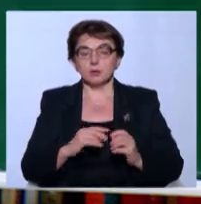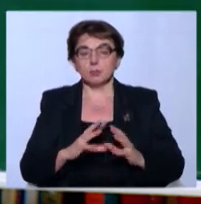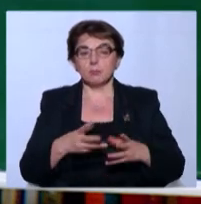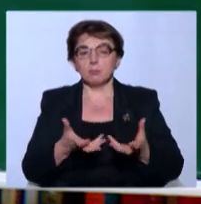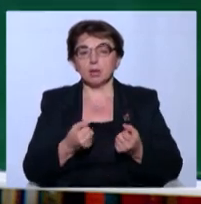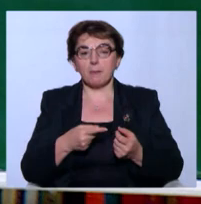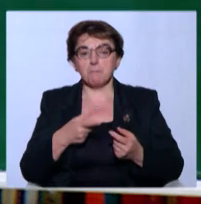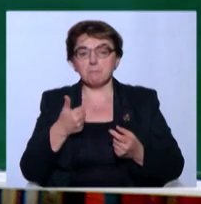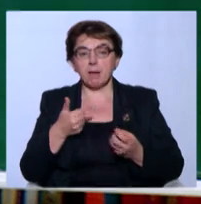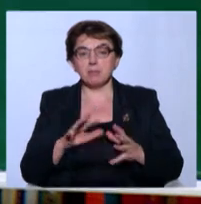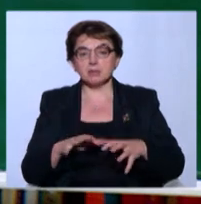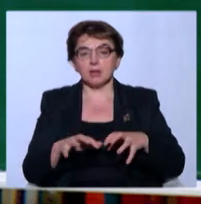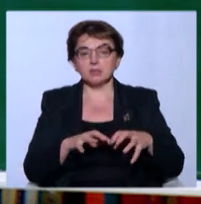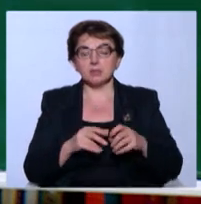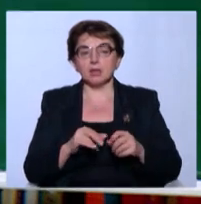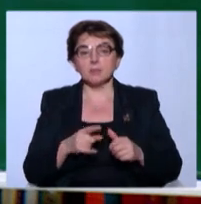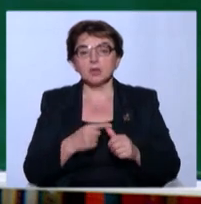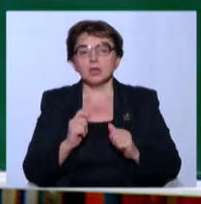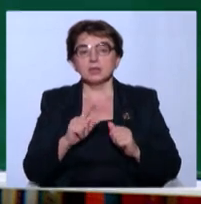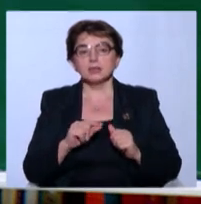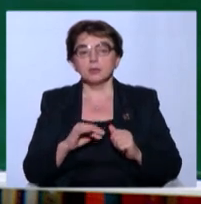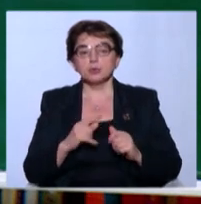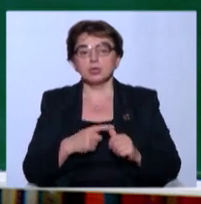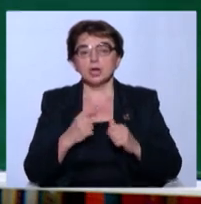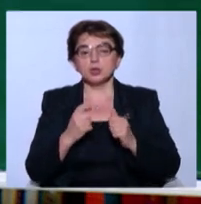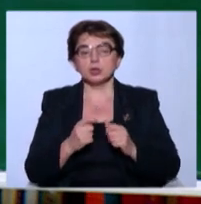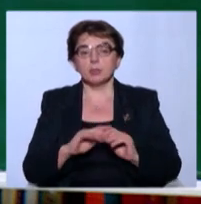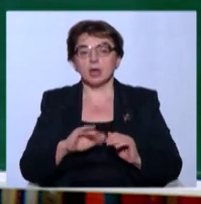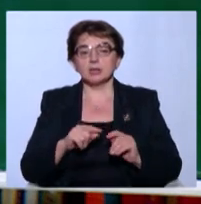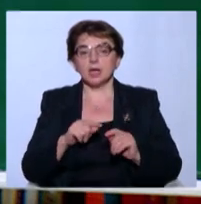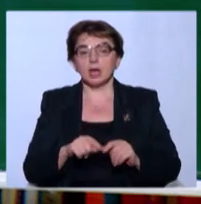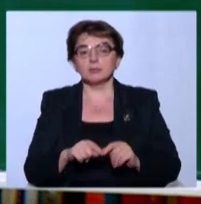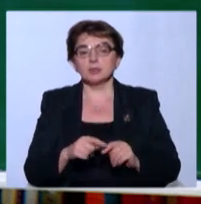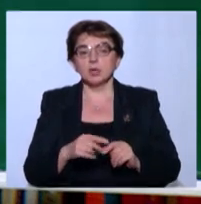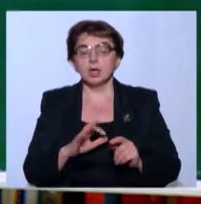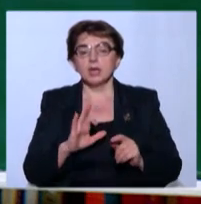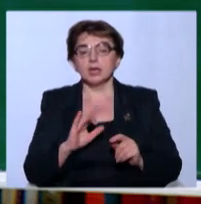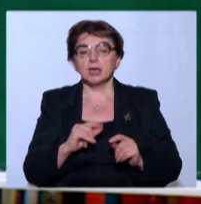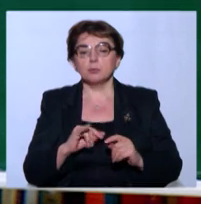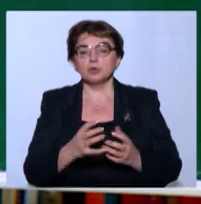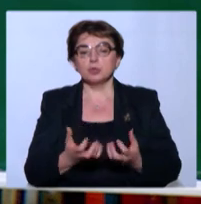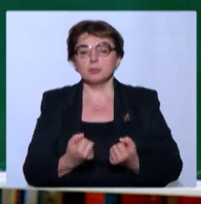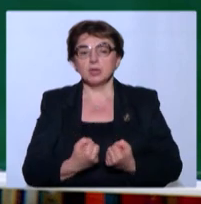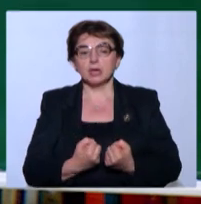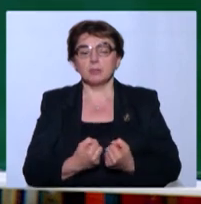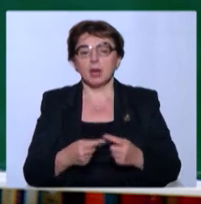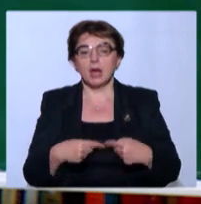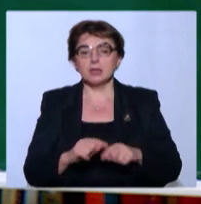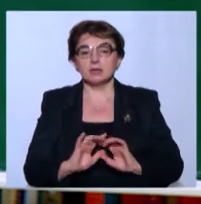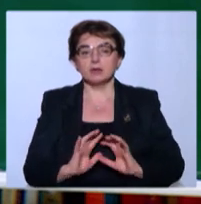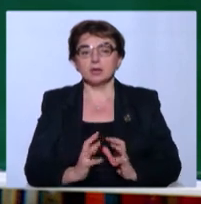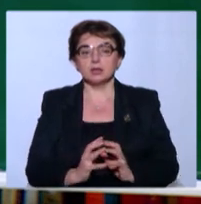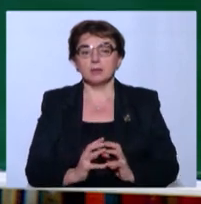რომელსაც ქიმუსი ეწოდება. ან კუჭში გარდა ამისა, რომ ქიმუსი მიიღება, ასევე